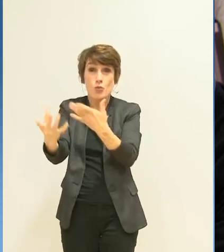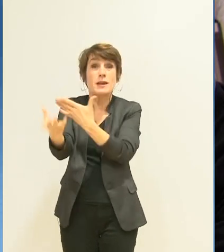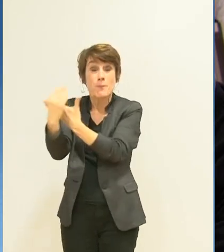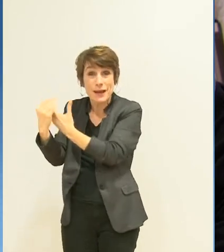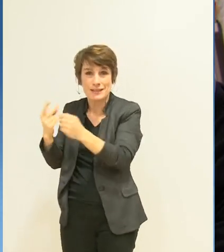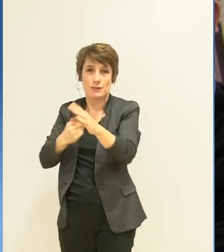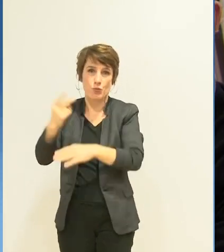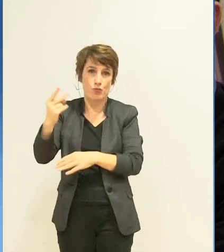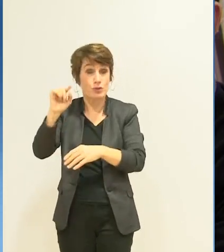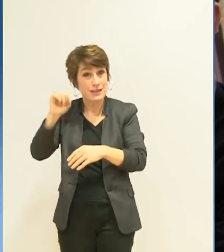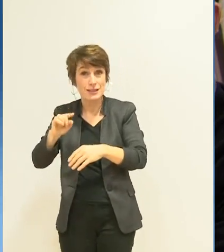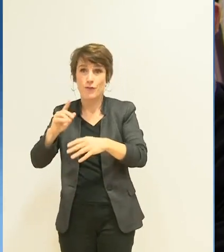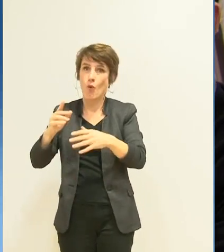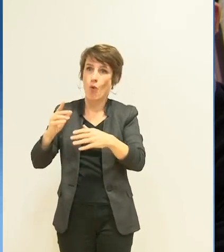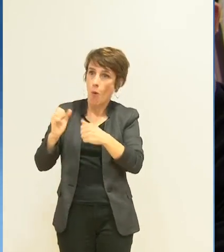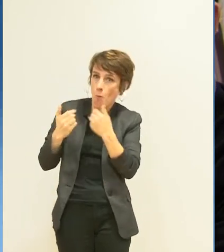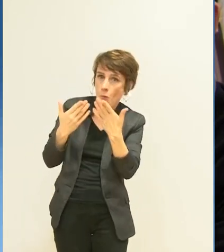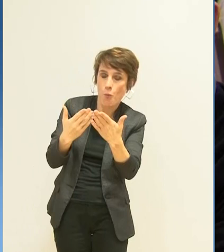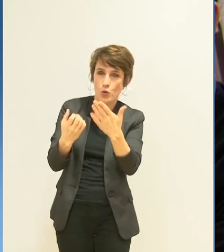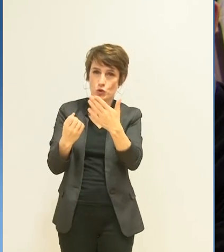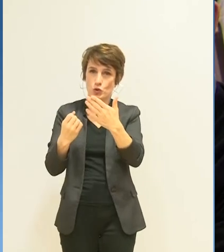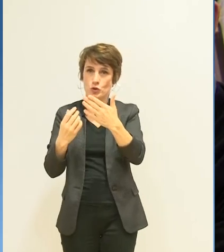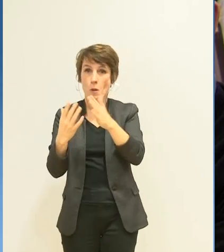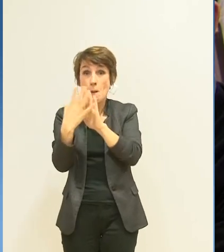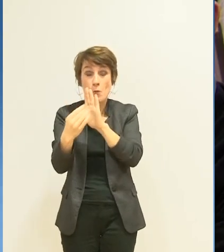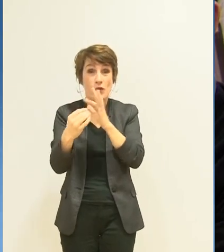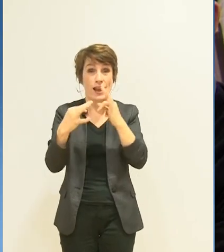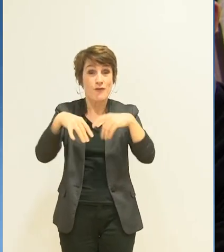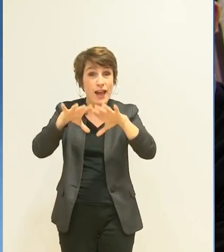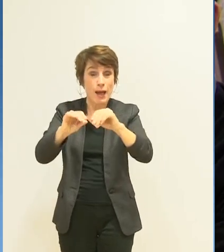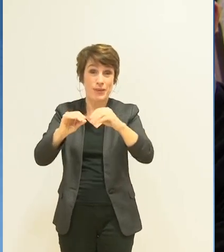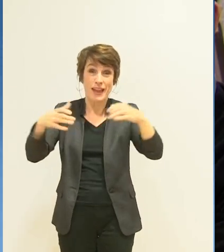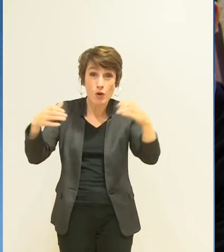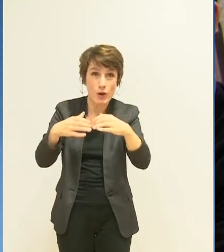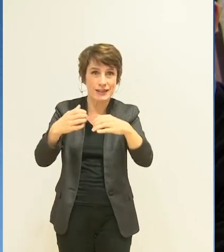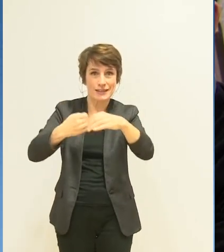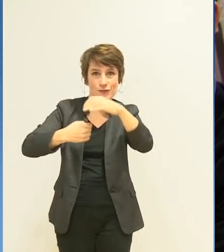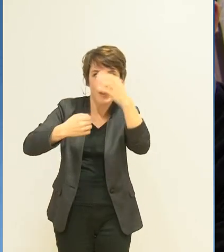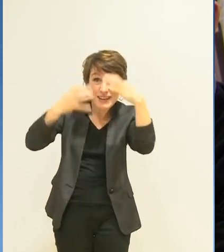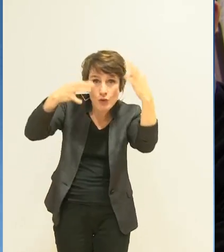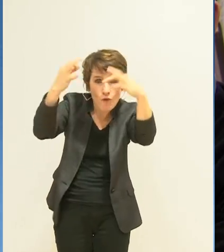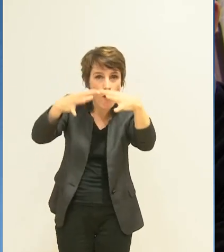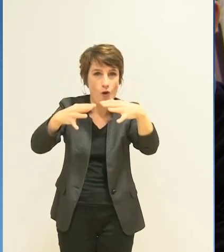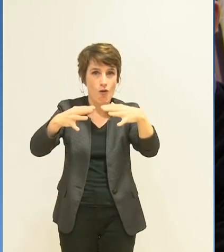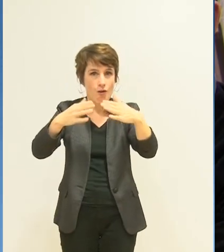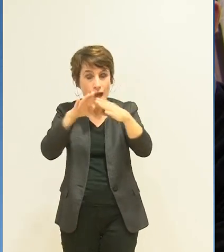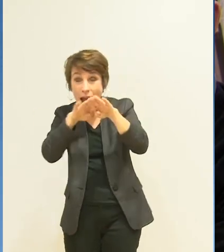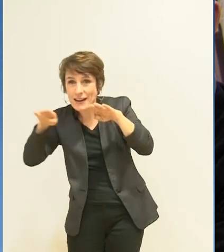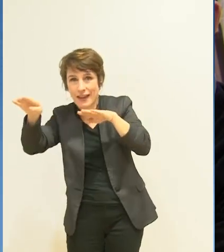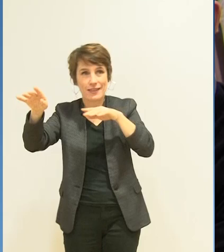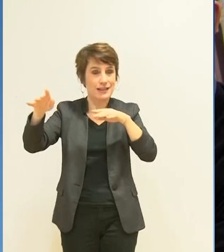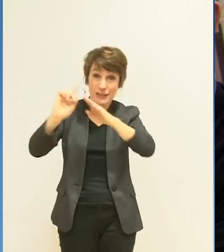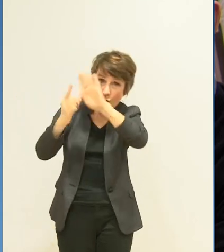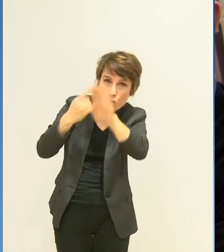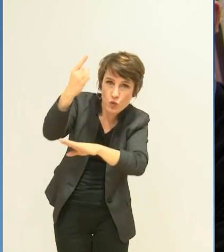faciliter l'émergence de modèles d'avis d'habitat collectif innovant alternatif durable et économique